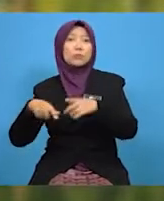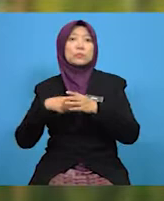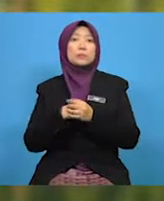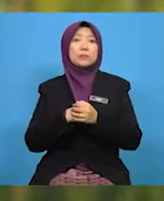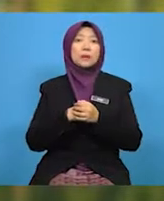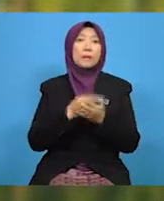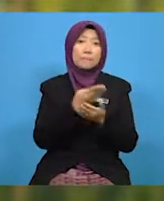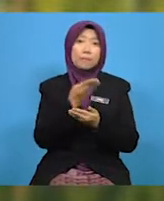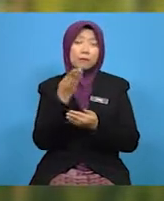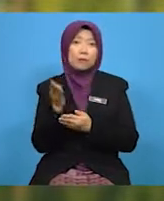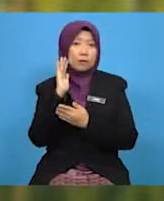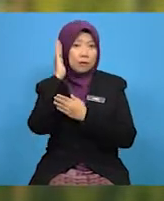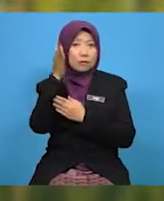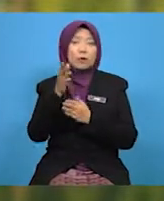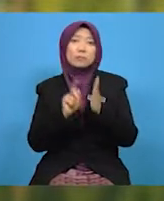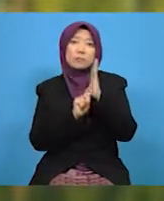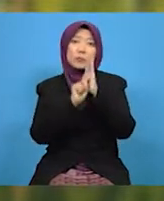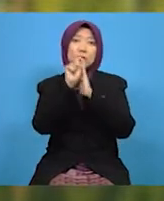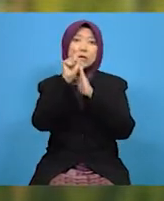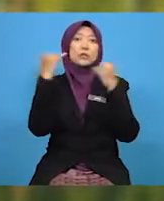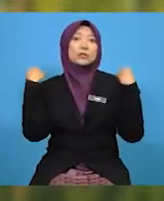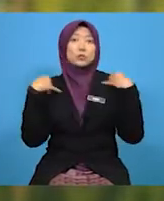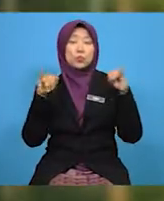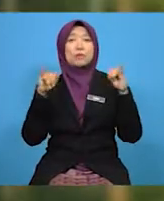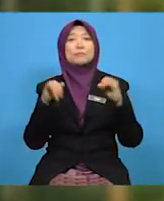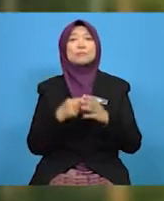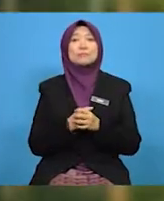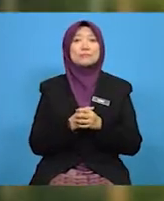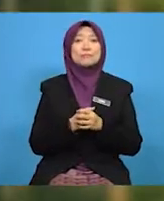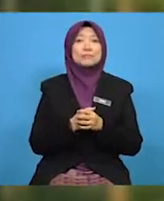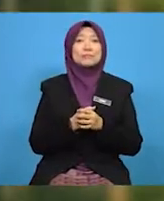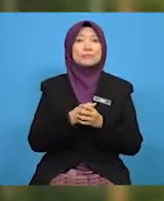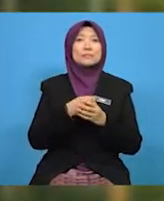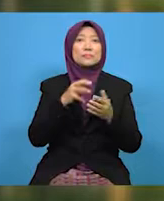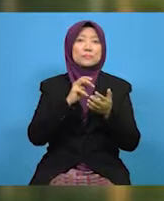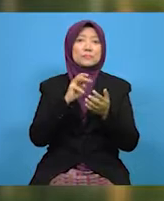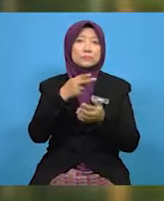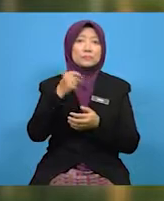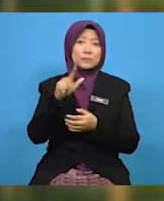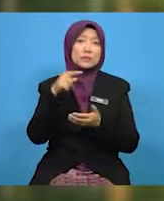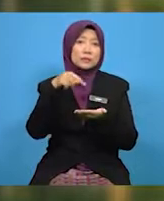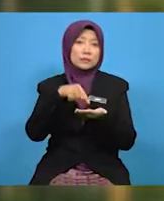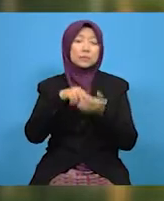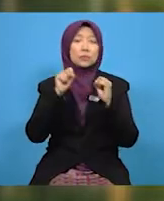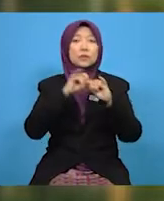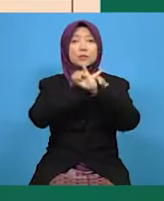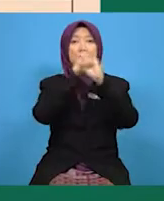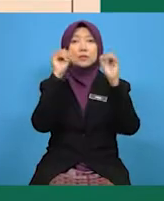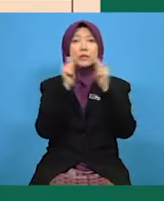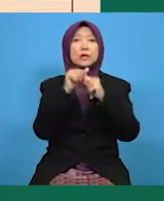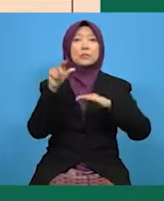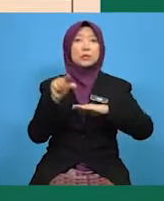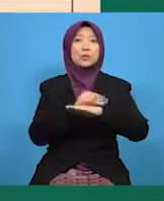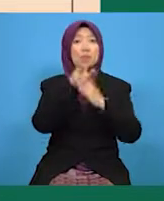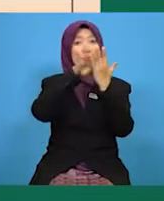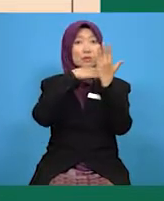meningkat apabila perabot tersebut dijual di pasaran. Hal ini boleh dijelaskan dengan menggunakan